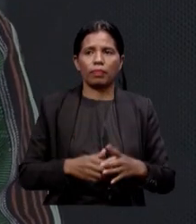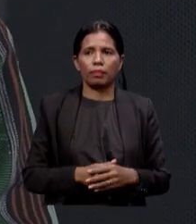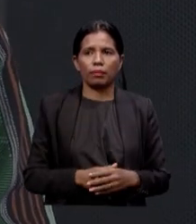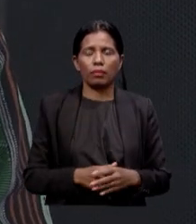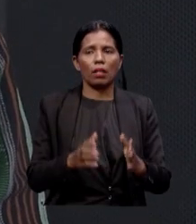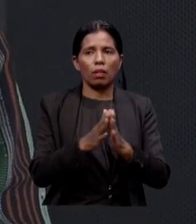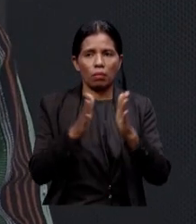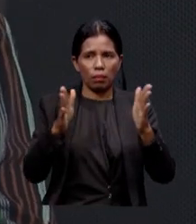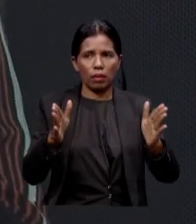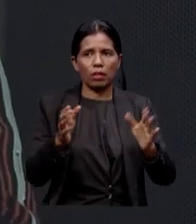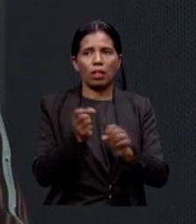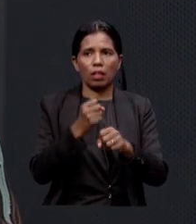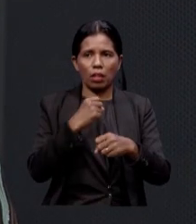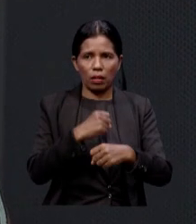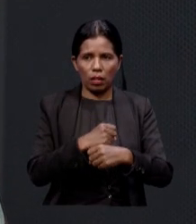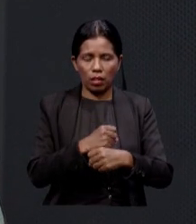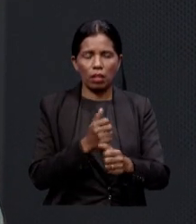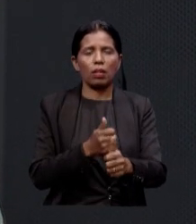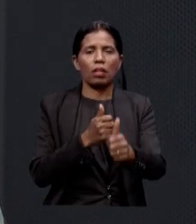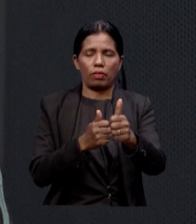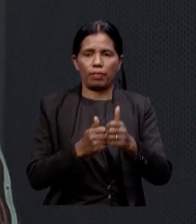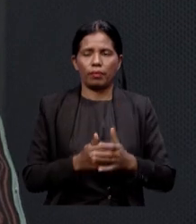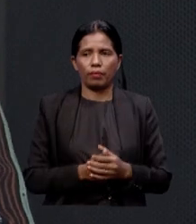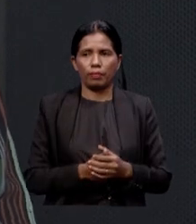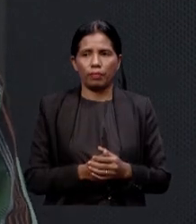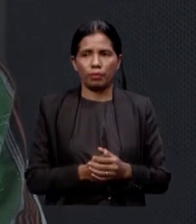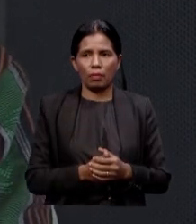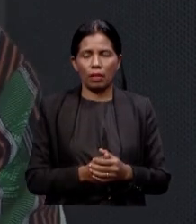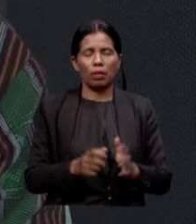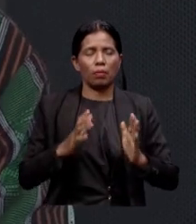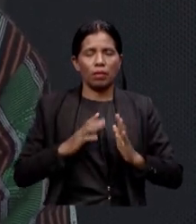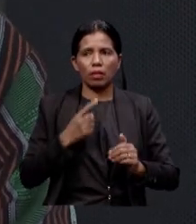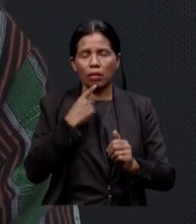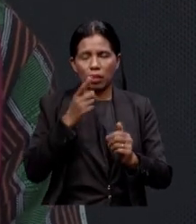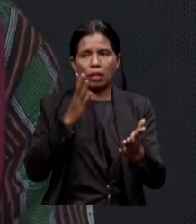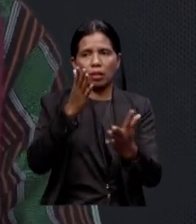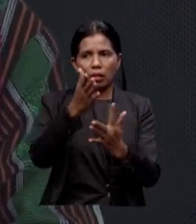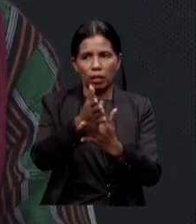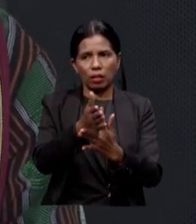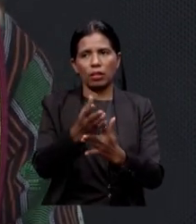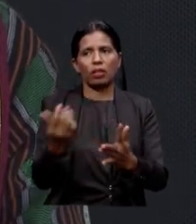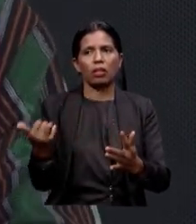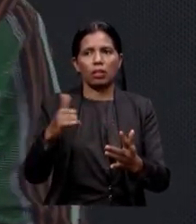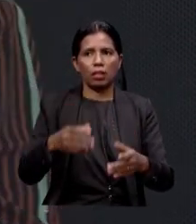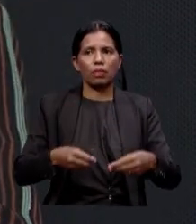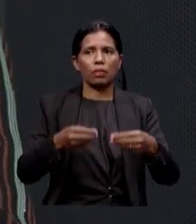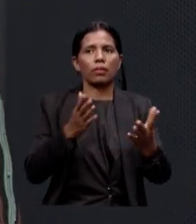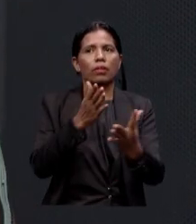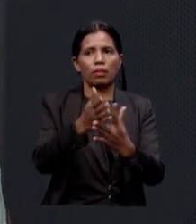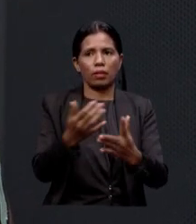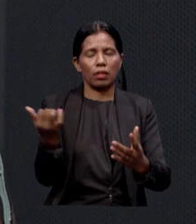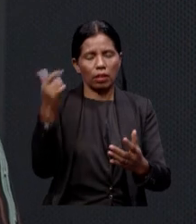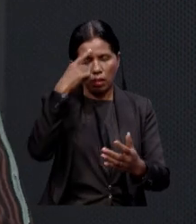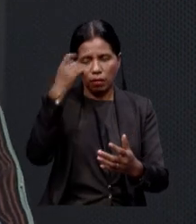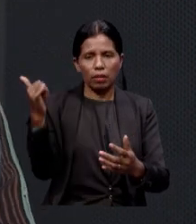Bo tiang kata kaluana sana sira halon. Bot yang autoriza sila tamaona, tamaona sila fori, tamaona tamaona sila labele fori